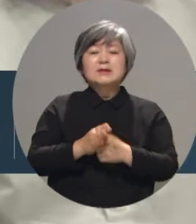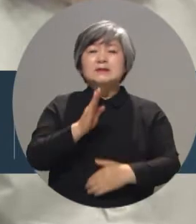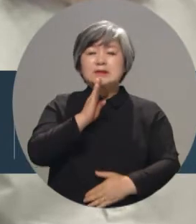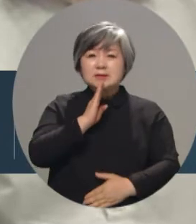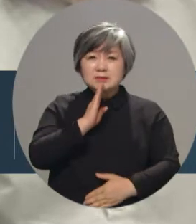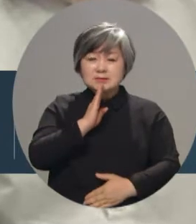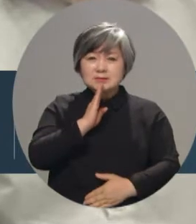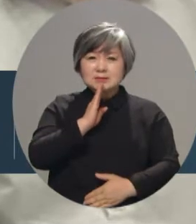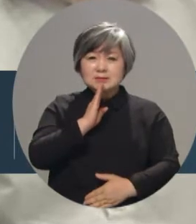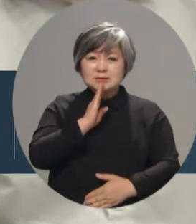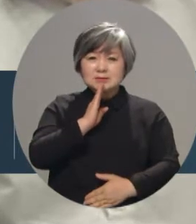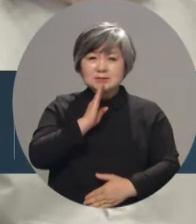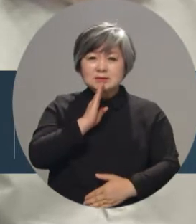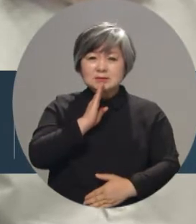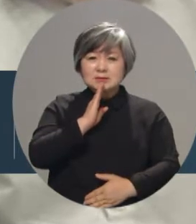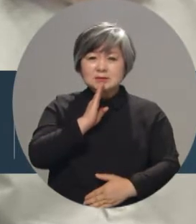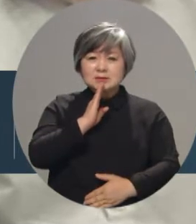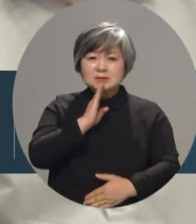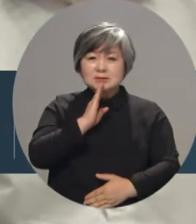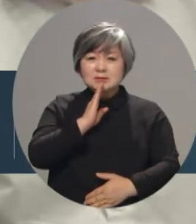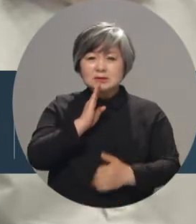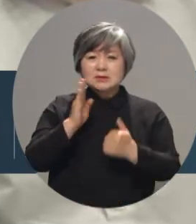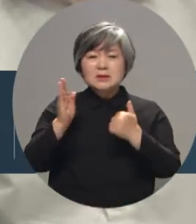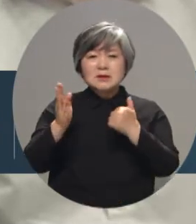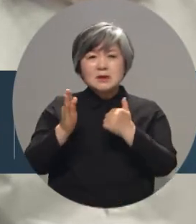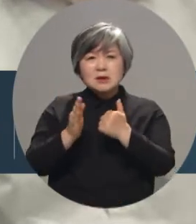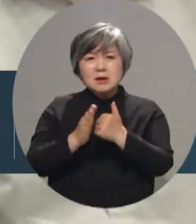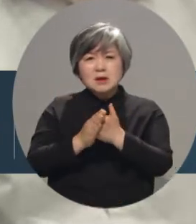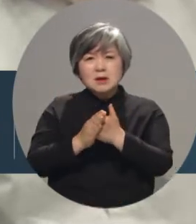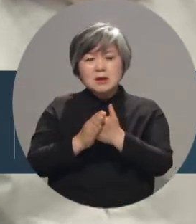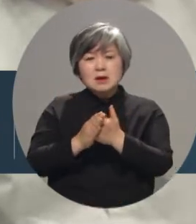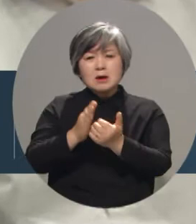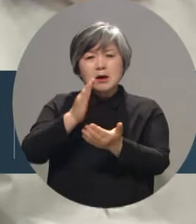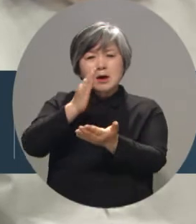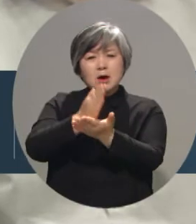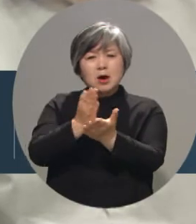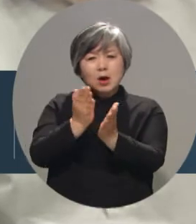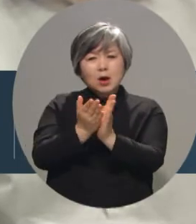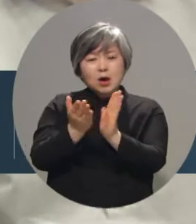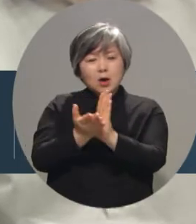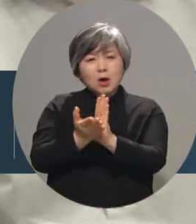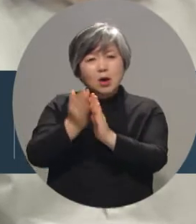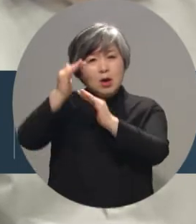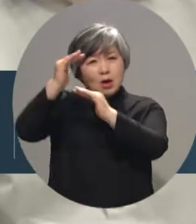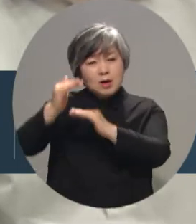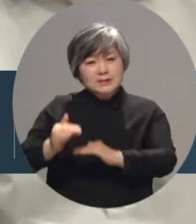사실 복선과 불통에 지난 전북의 12년에 대해서